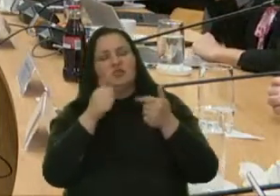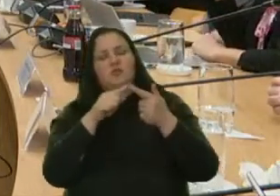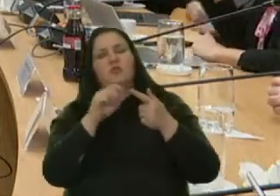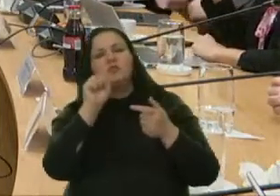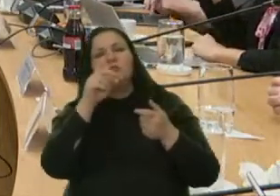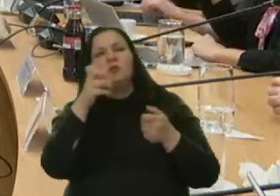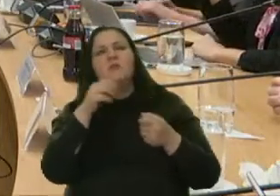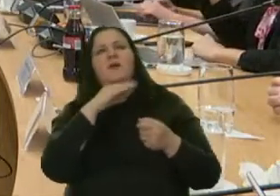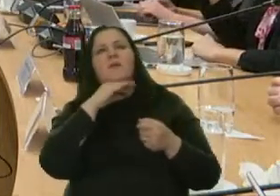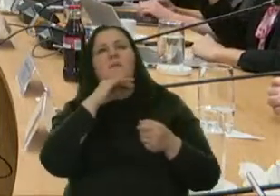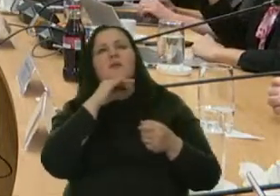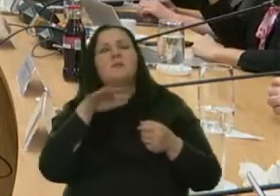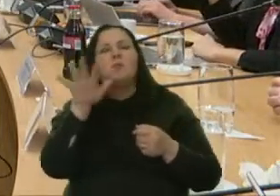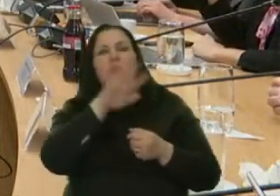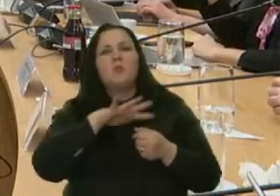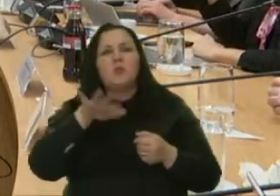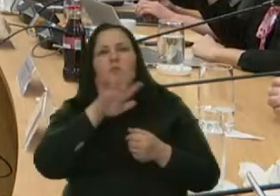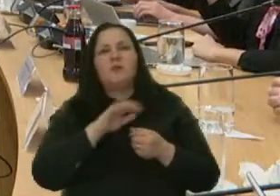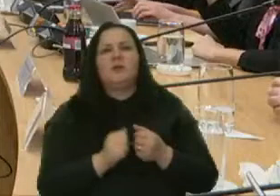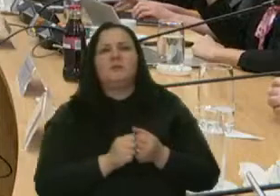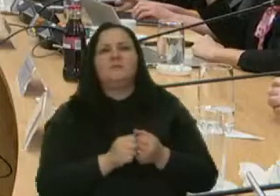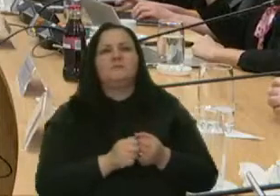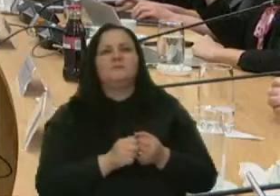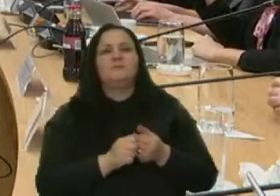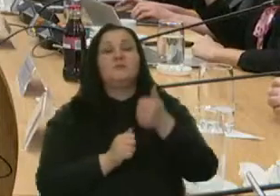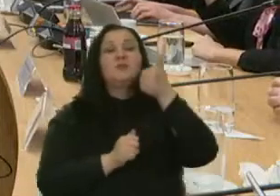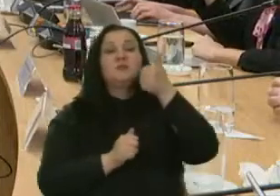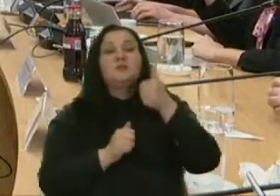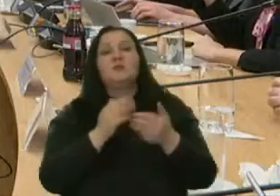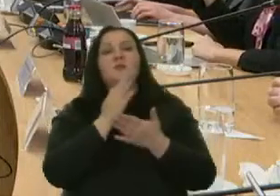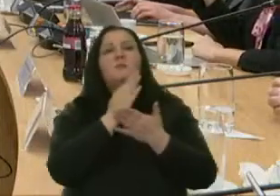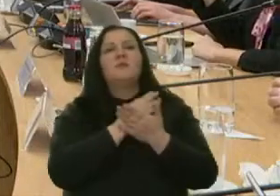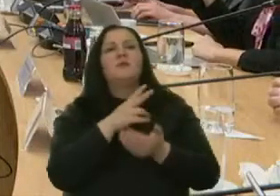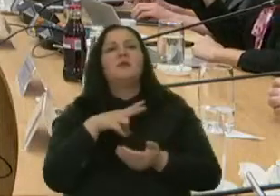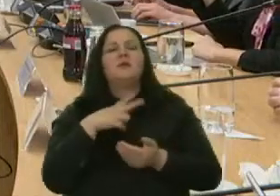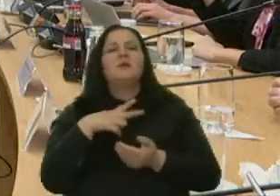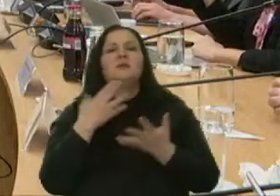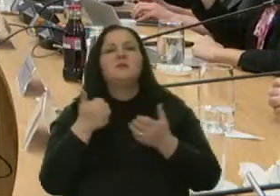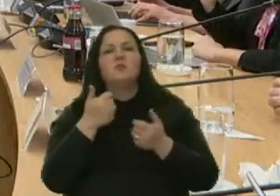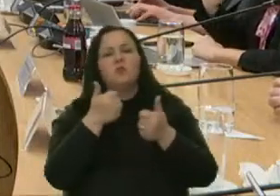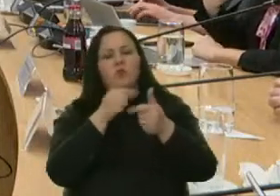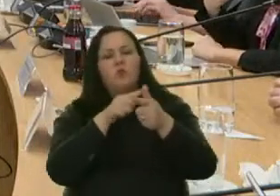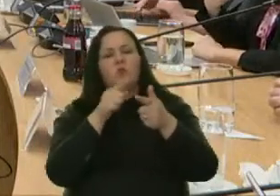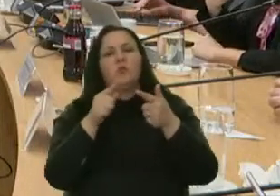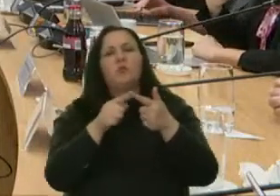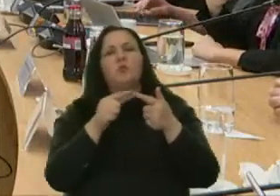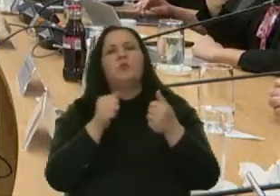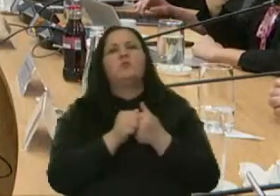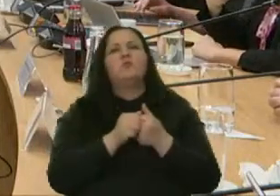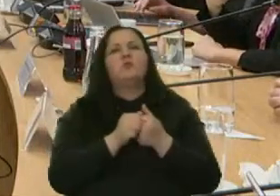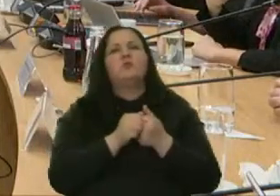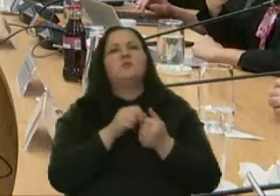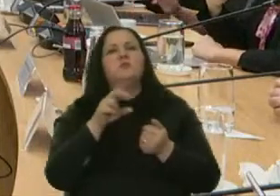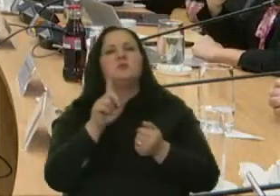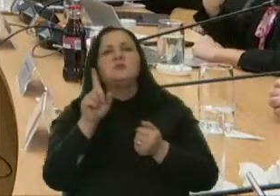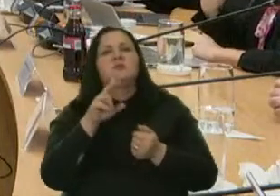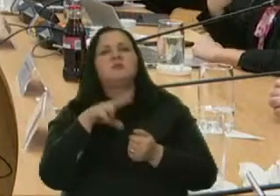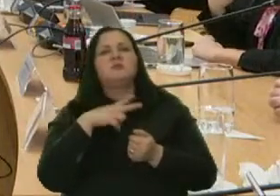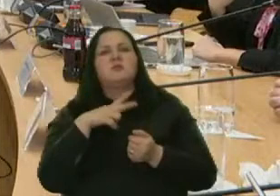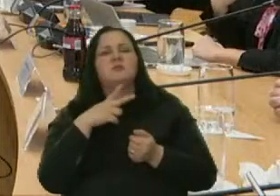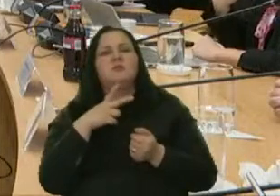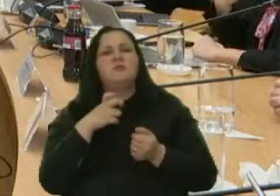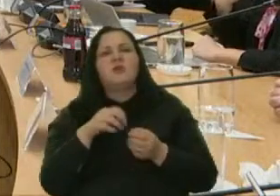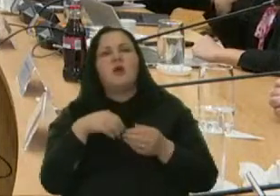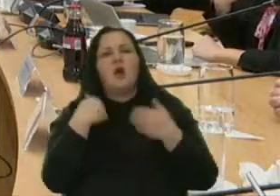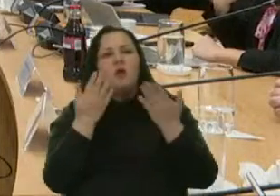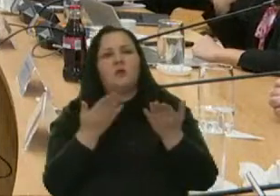Administrație Publică singura problemă s ar putea să fie unul dintre acelea două cele două sporuri să nu fie